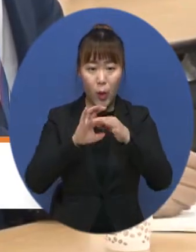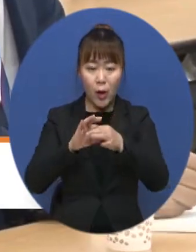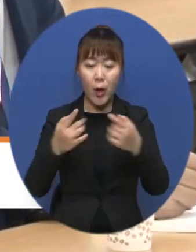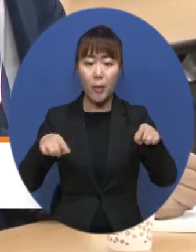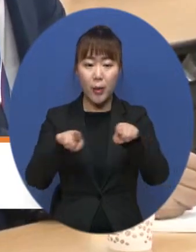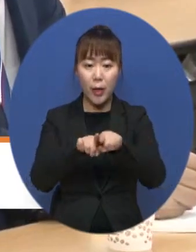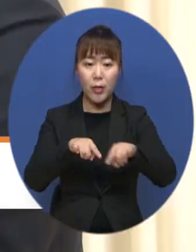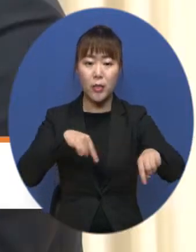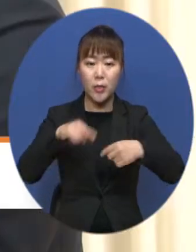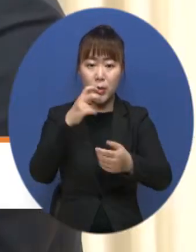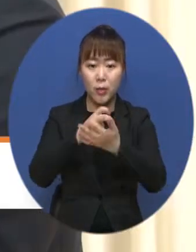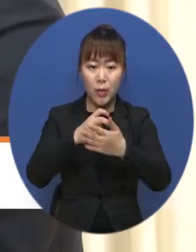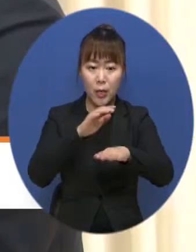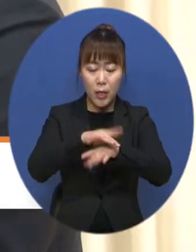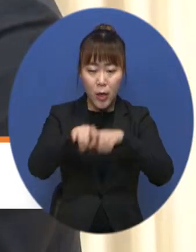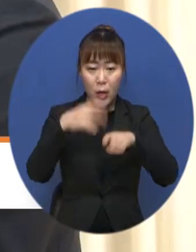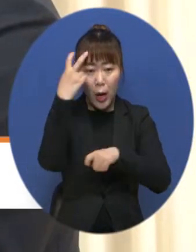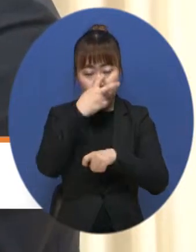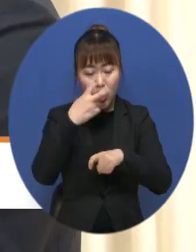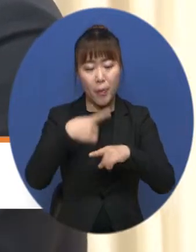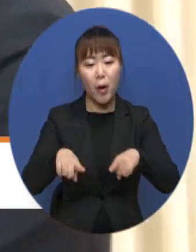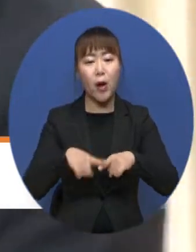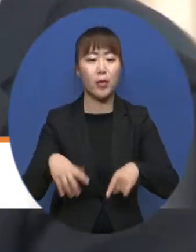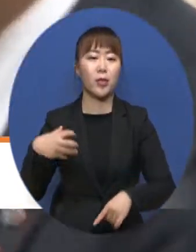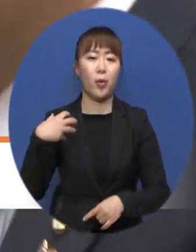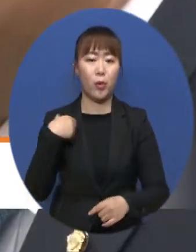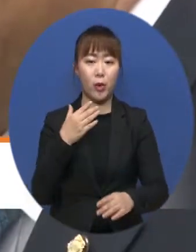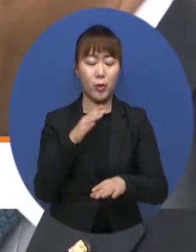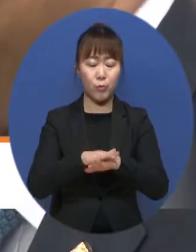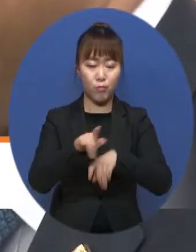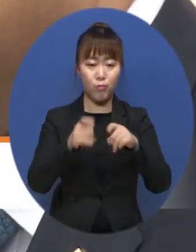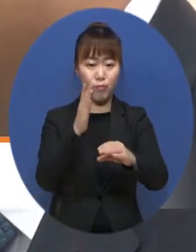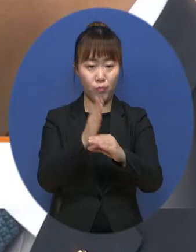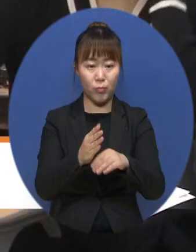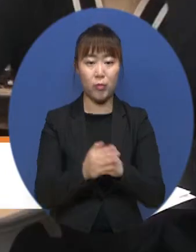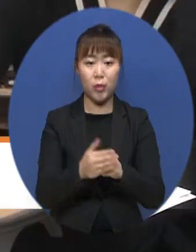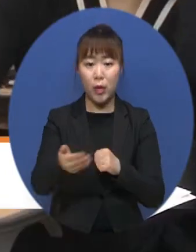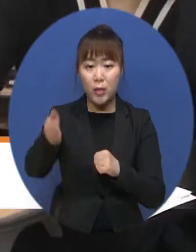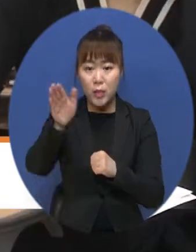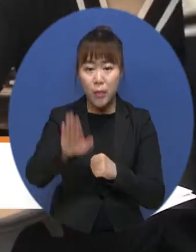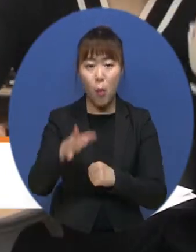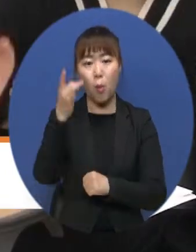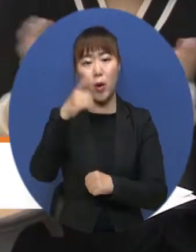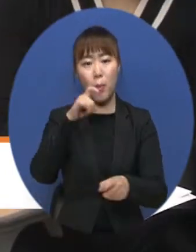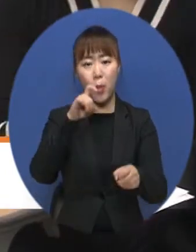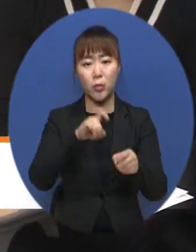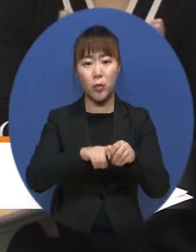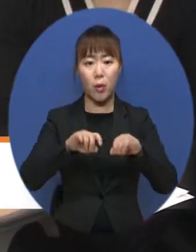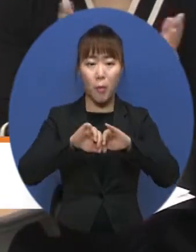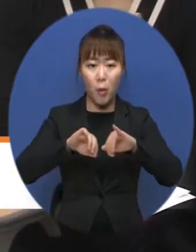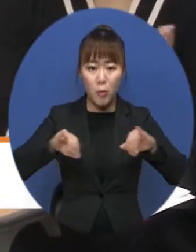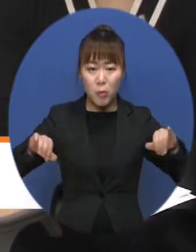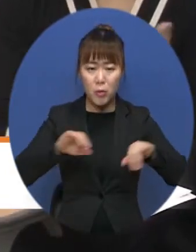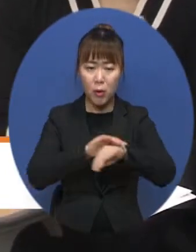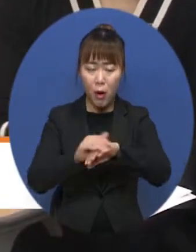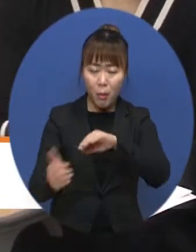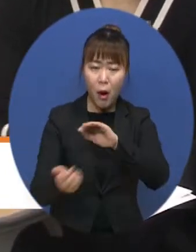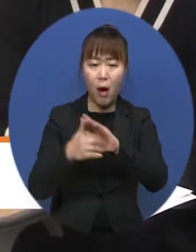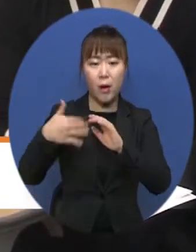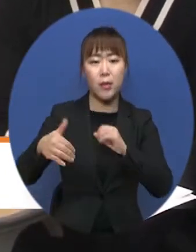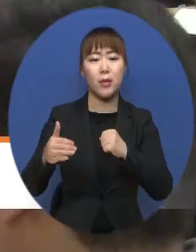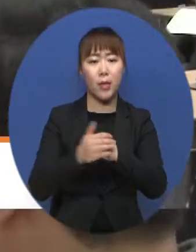정책 이행을 감독하고 평가하는 역할을 수행하고 있습니다. 하지만 본래 목적과 기능을 제대로 이루지 못하고